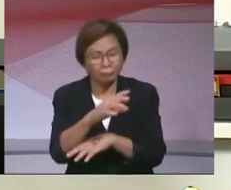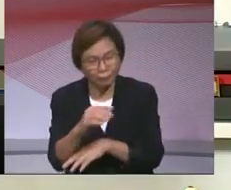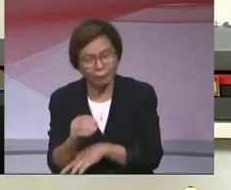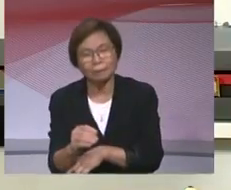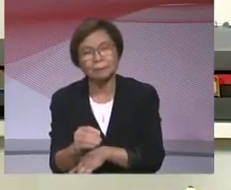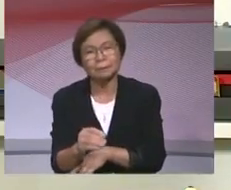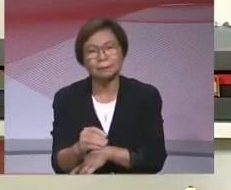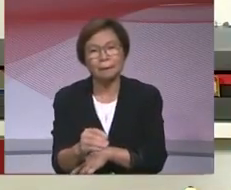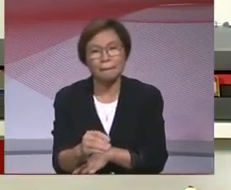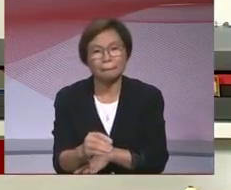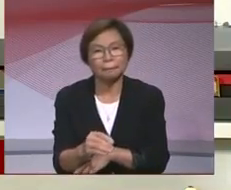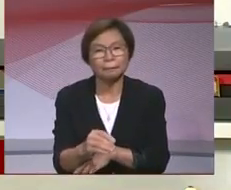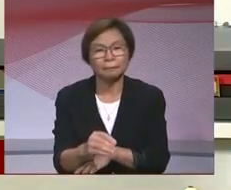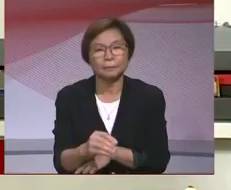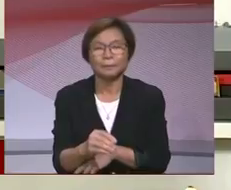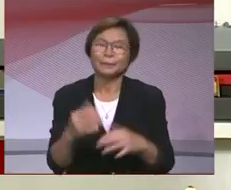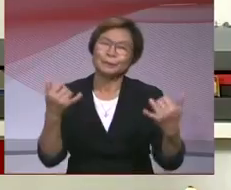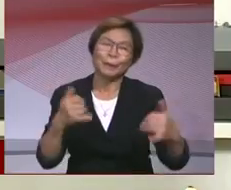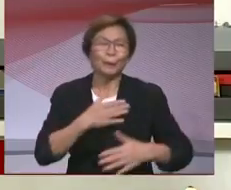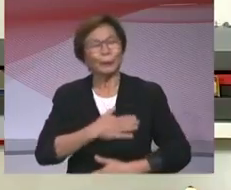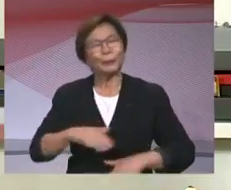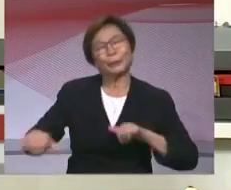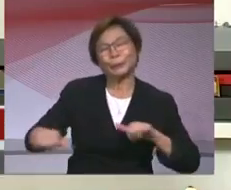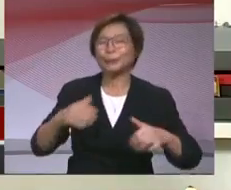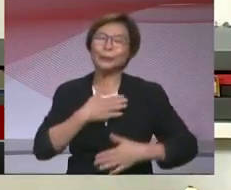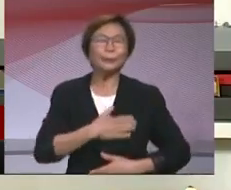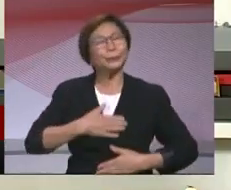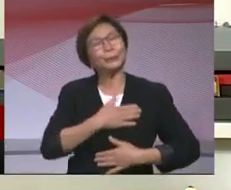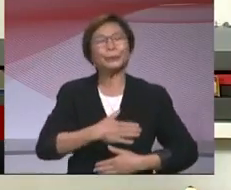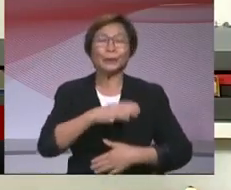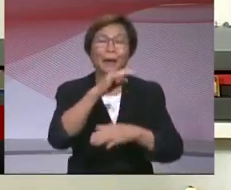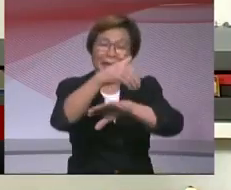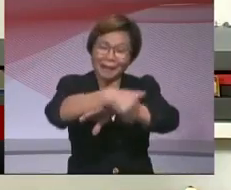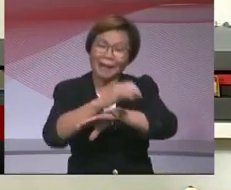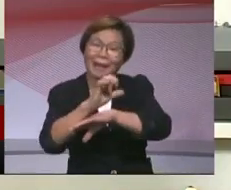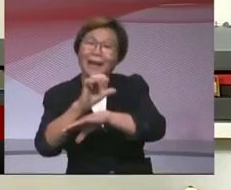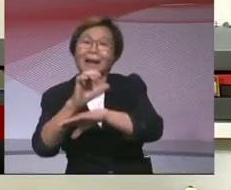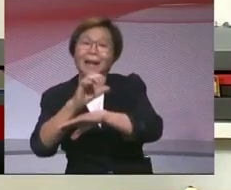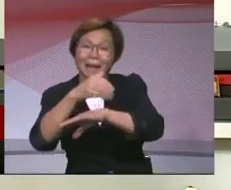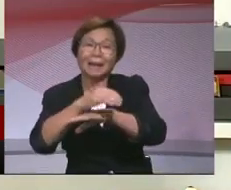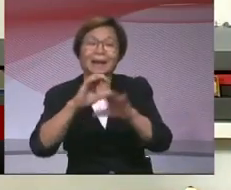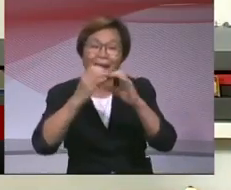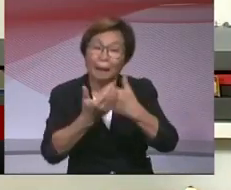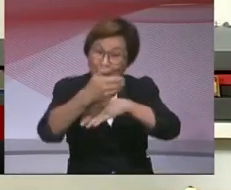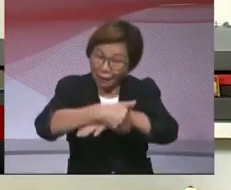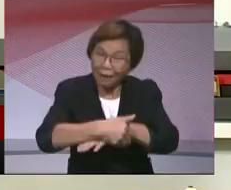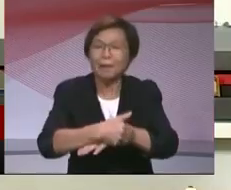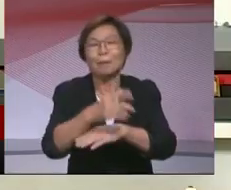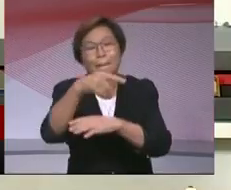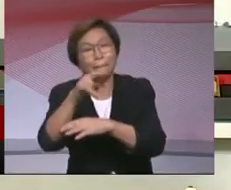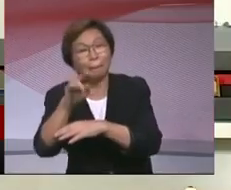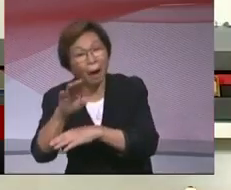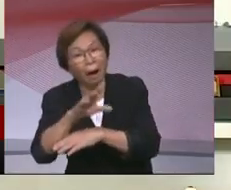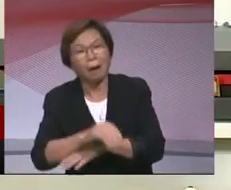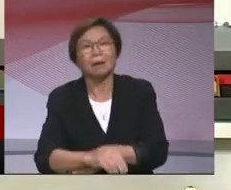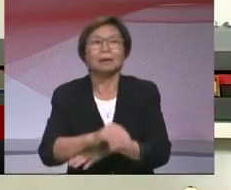manakala aktiviti hiburan seramai 25 individu dan premis